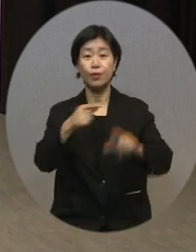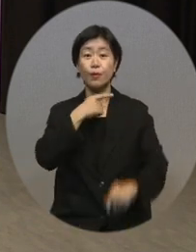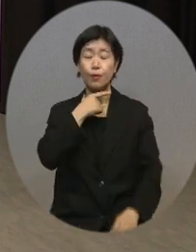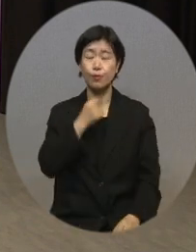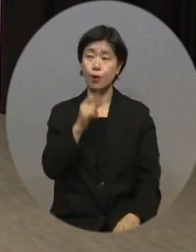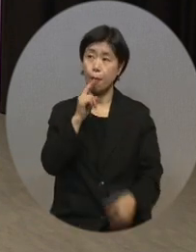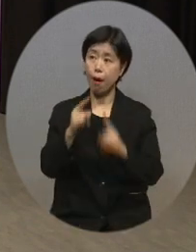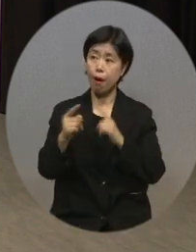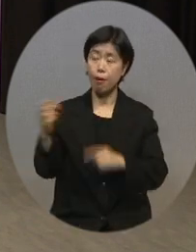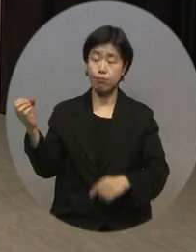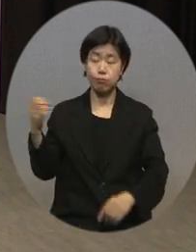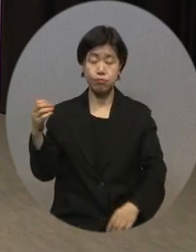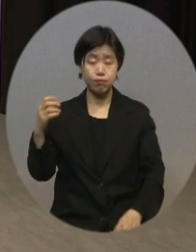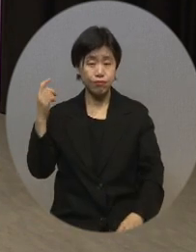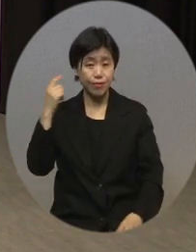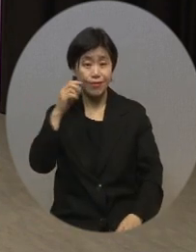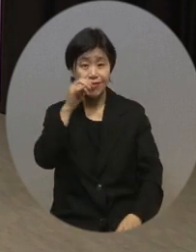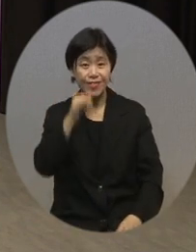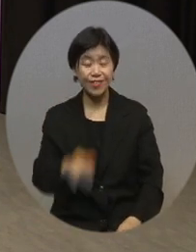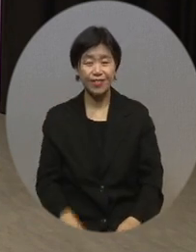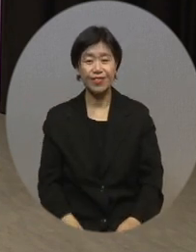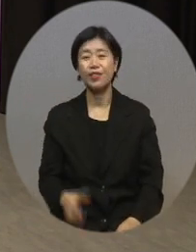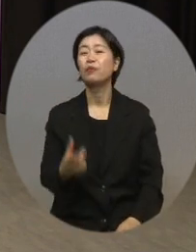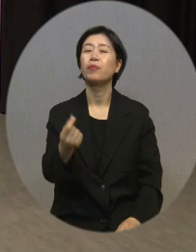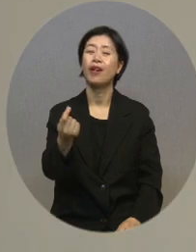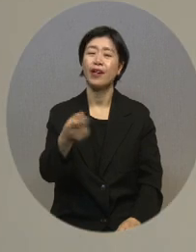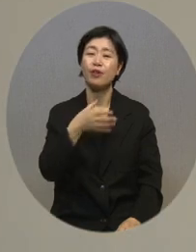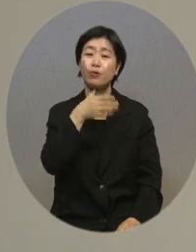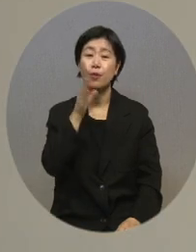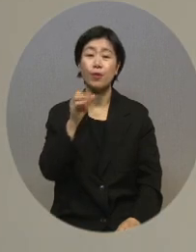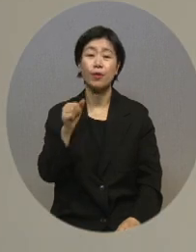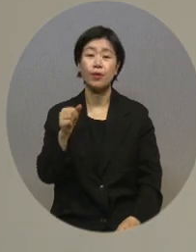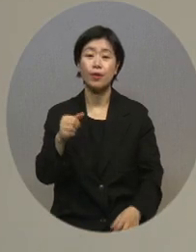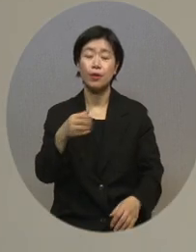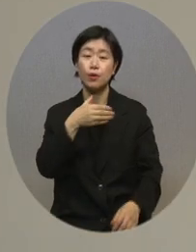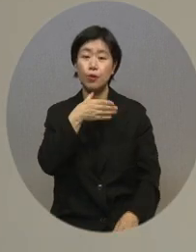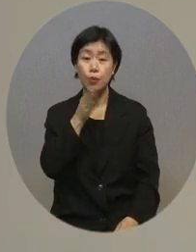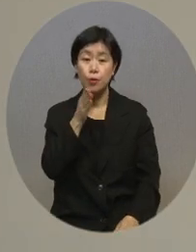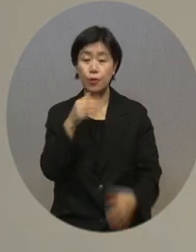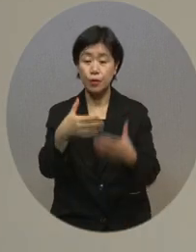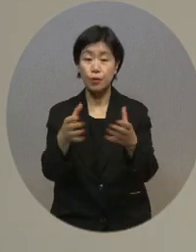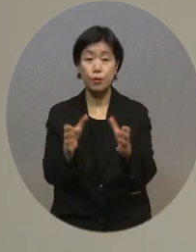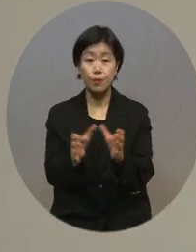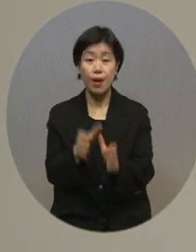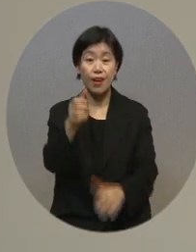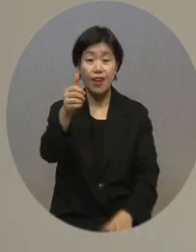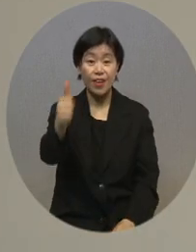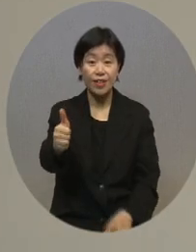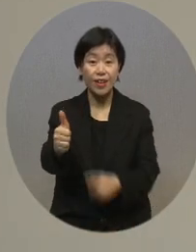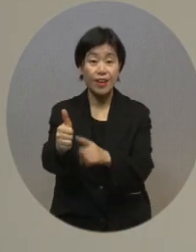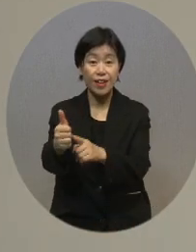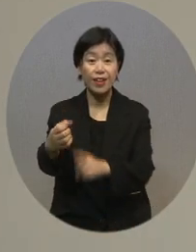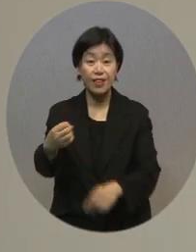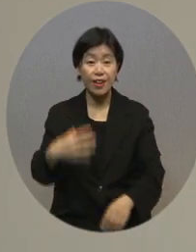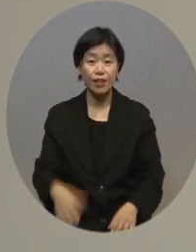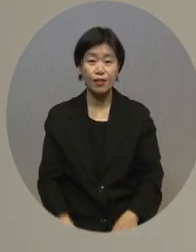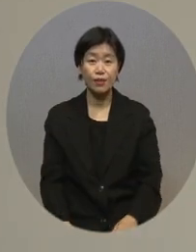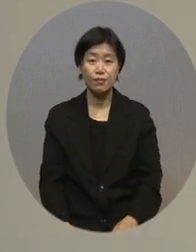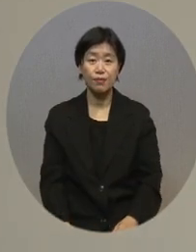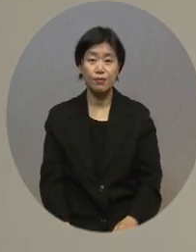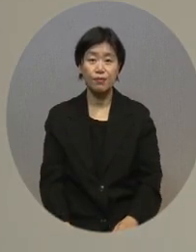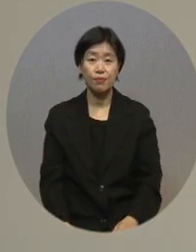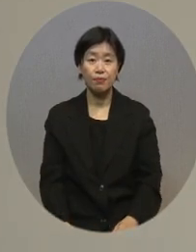많이 해요. 안 그래도 우리 노인 회장님이 그런 말씀을 하시는데 네. 아니 옆에 동네 그 노인